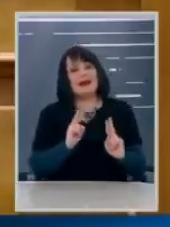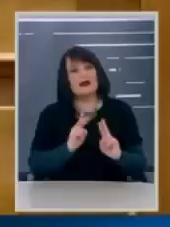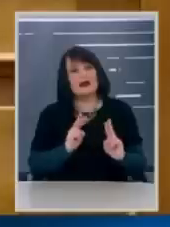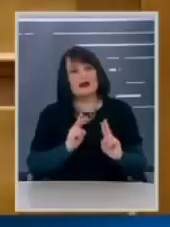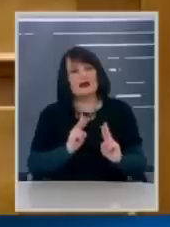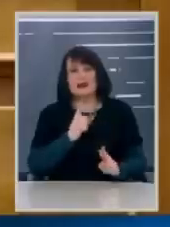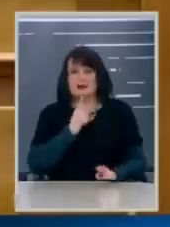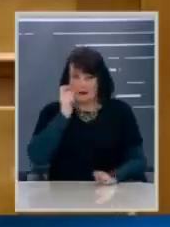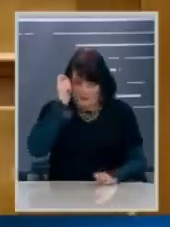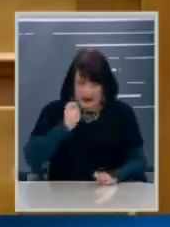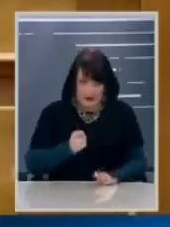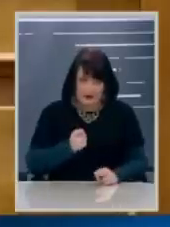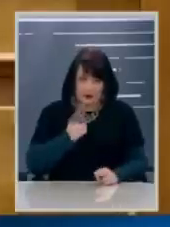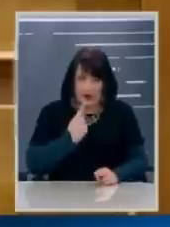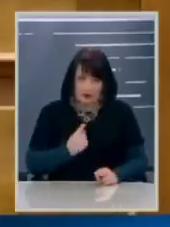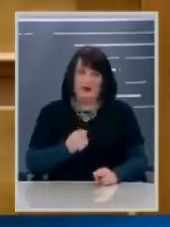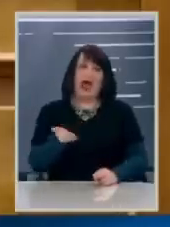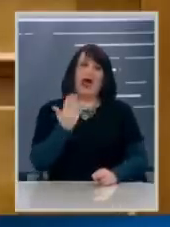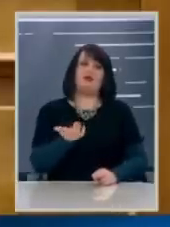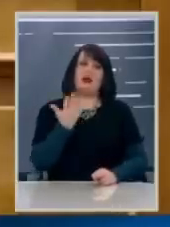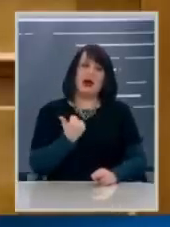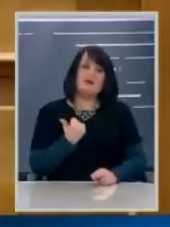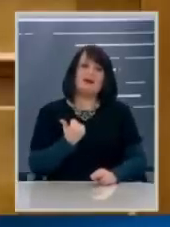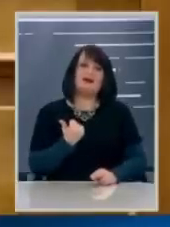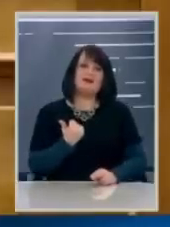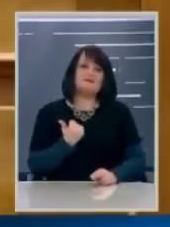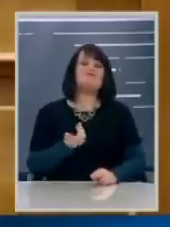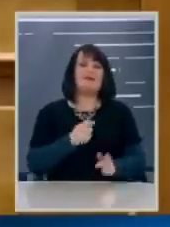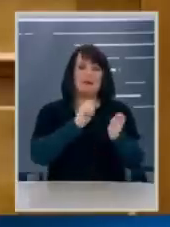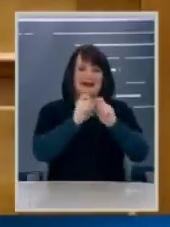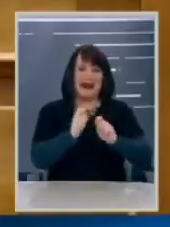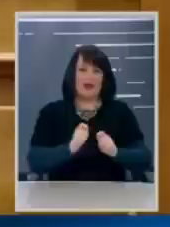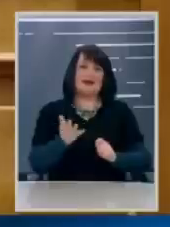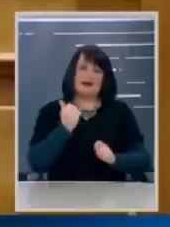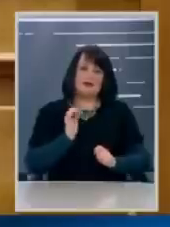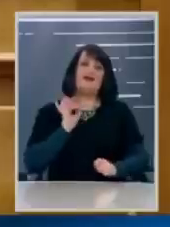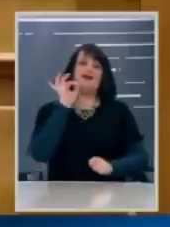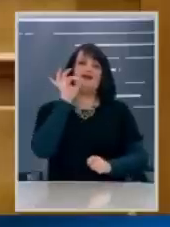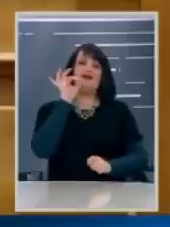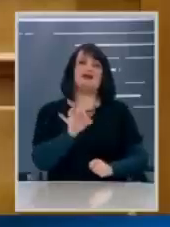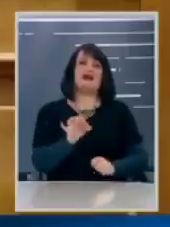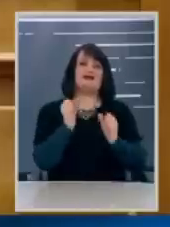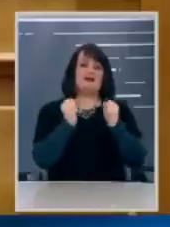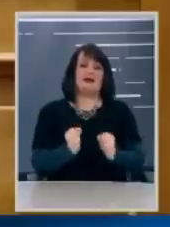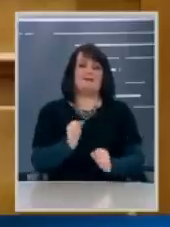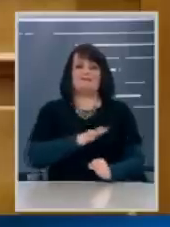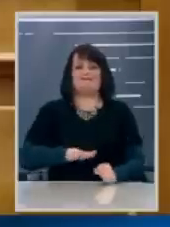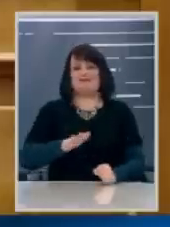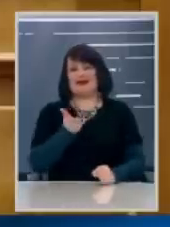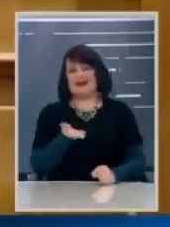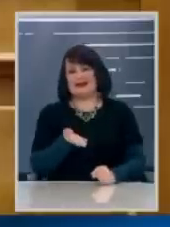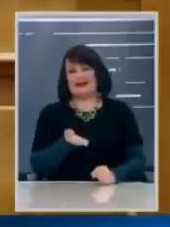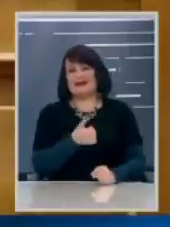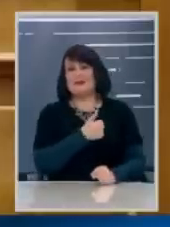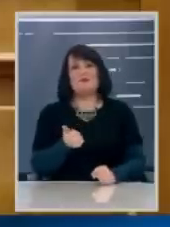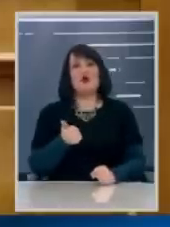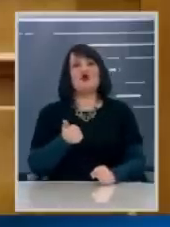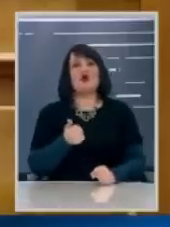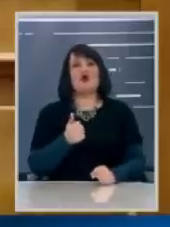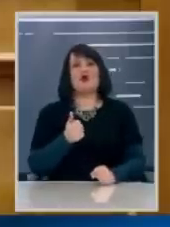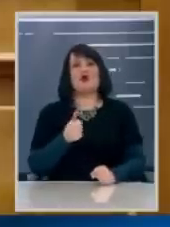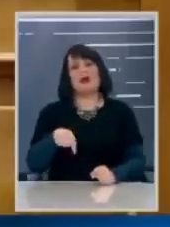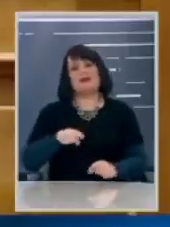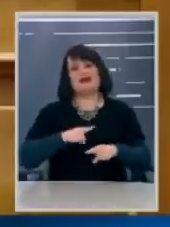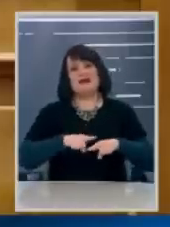να ομολογήσουμε ότι δεν κάναμε τις μεταρρυθμίσεις, γι' αυτό είμαστε σε αυτή την κατάσταση. Είμαστε η μόνη χώρα